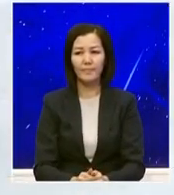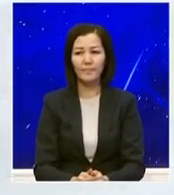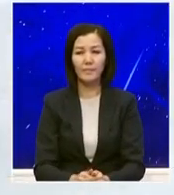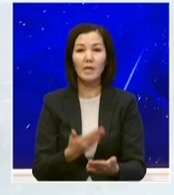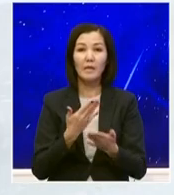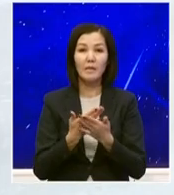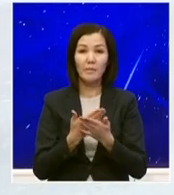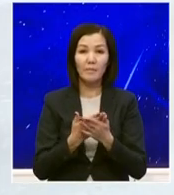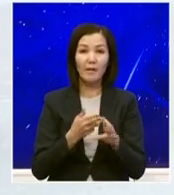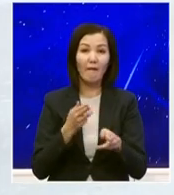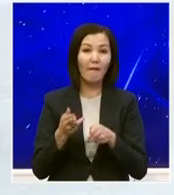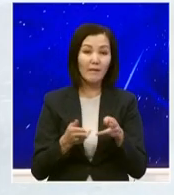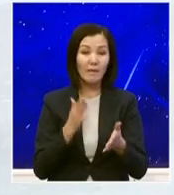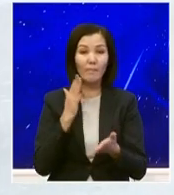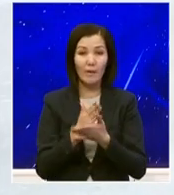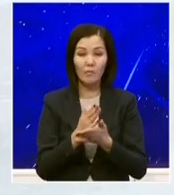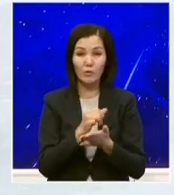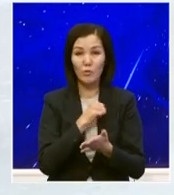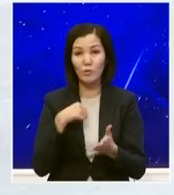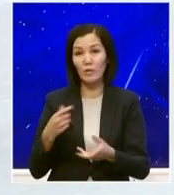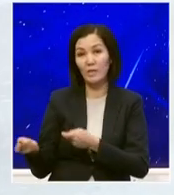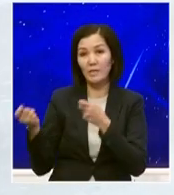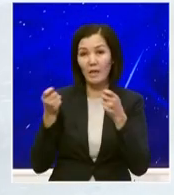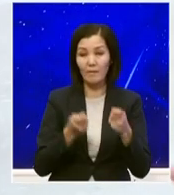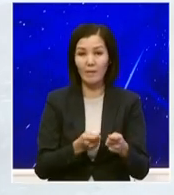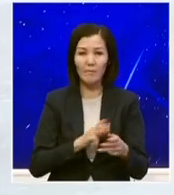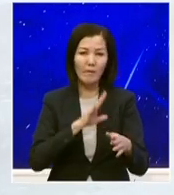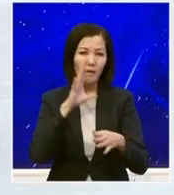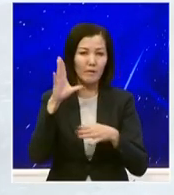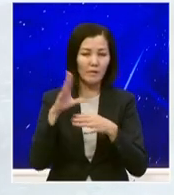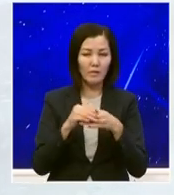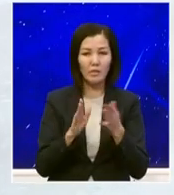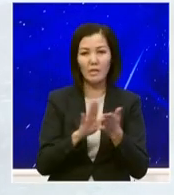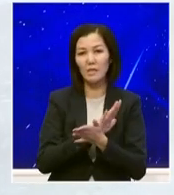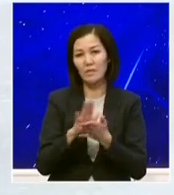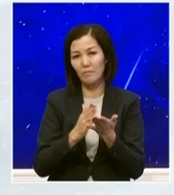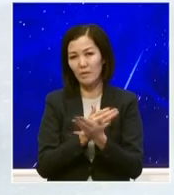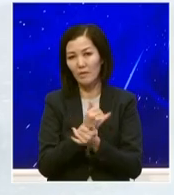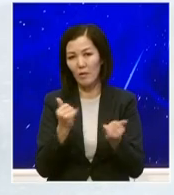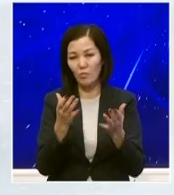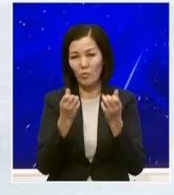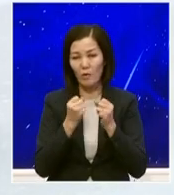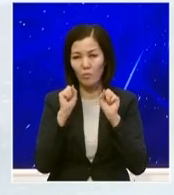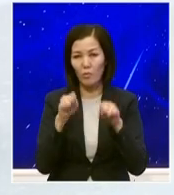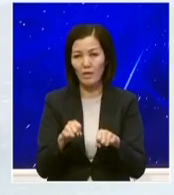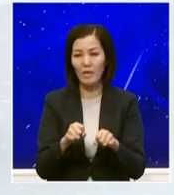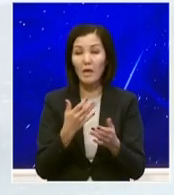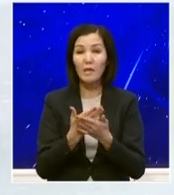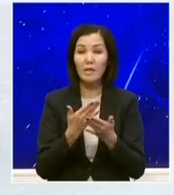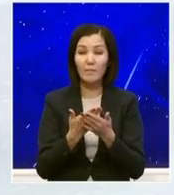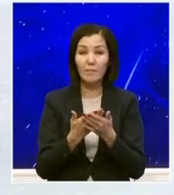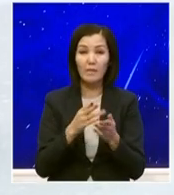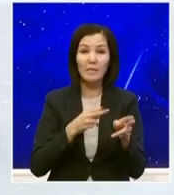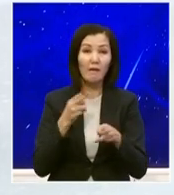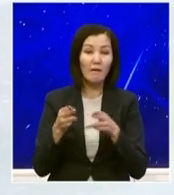Егер конькилеріңіз бар болған жағдайда, конькилеріңізді алып кеп, тегін осы жерде ойын сауық өткізуге болады. Егер коньки жоқ,